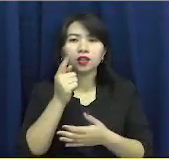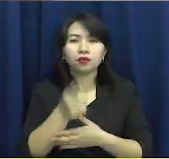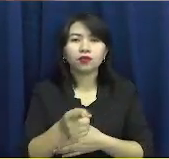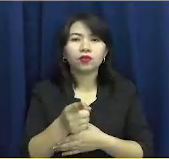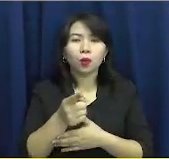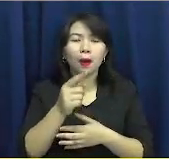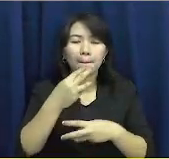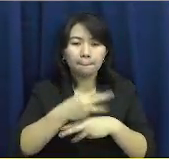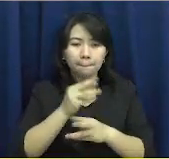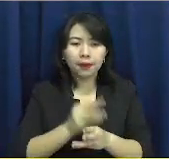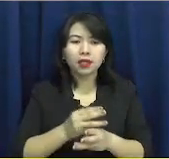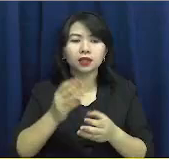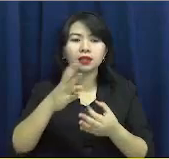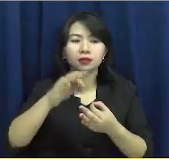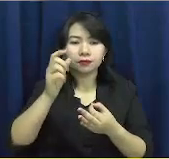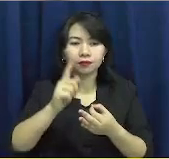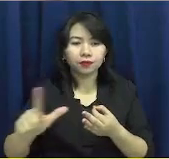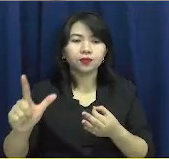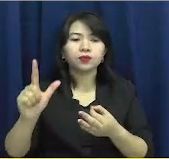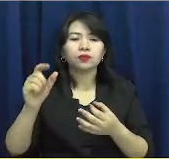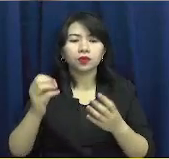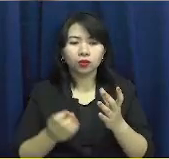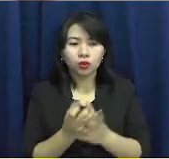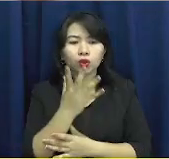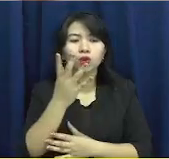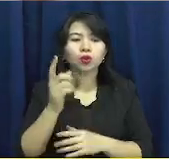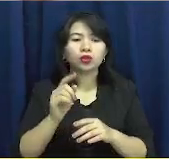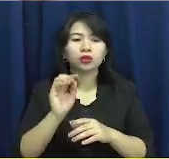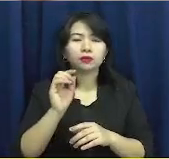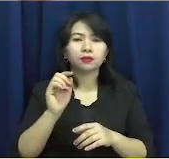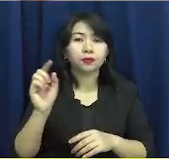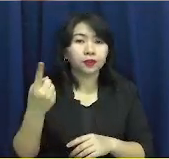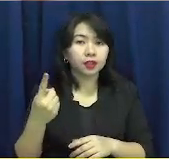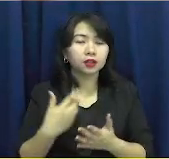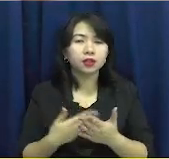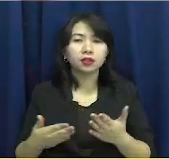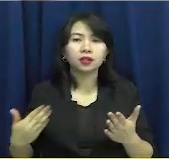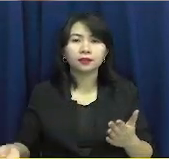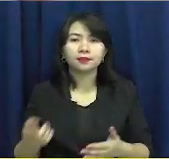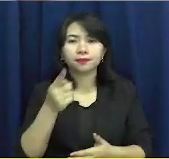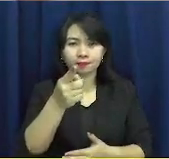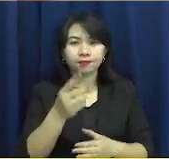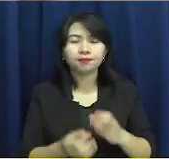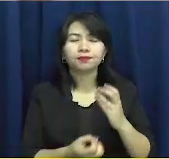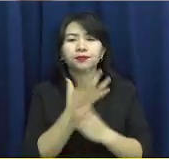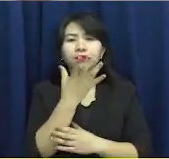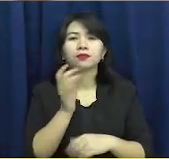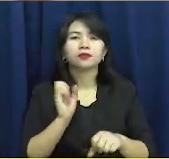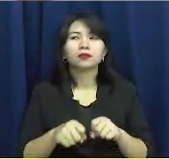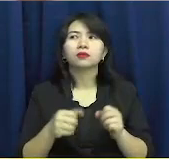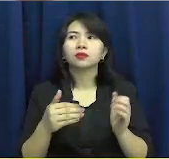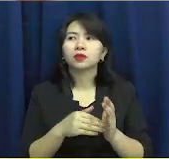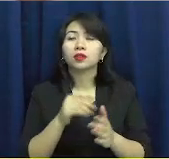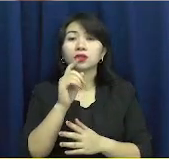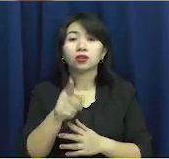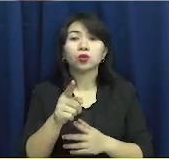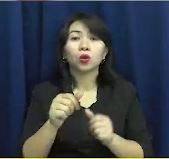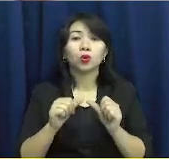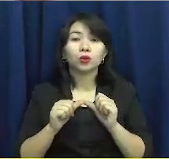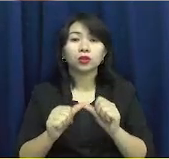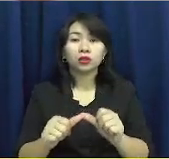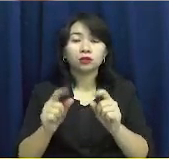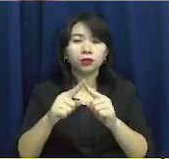as a member of a church, lalago ka sa simbahan na inilagyan ka ng Panginoon. Yan ang tatandaan mo. You will strive to be a part kasi